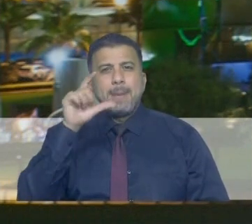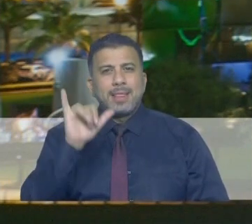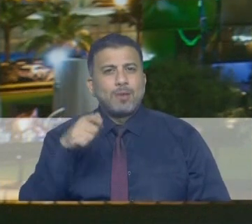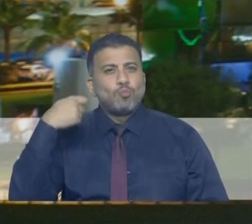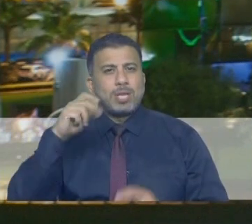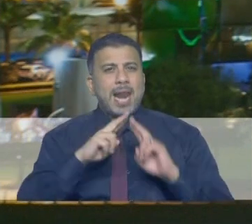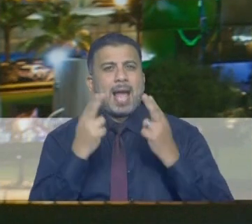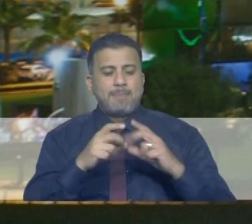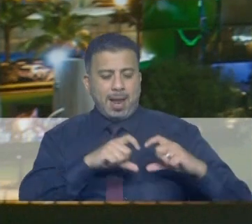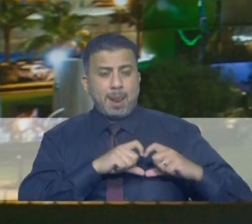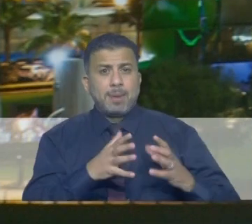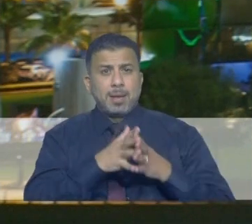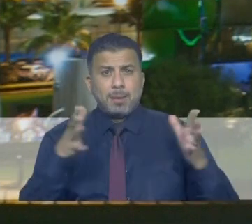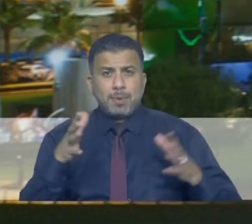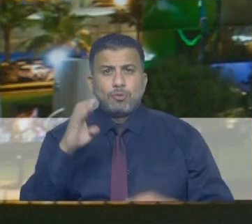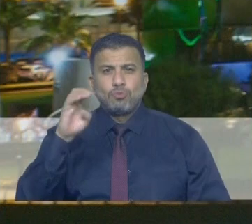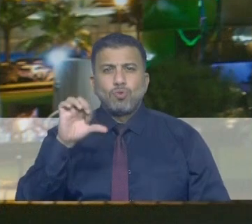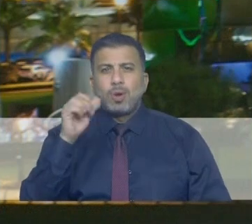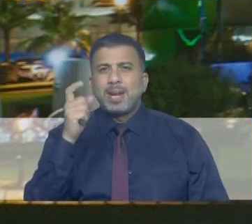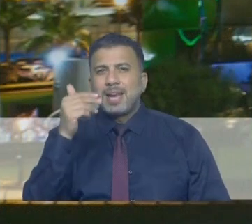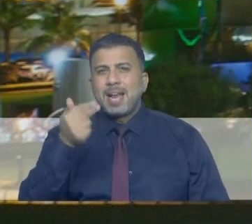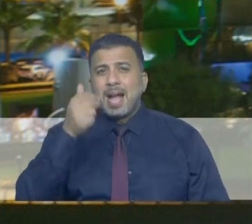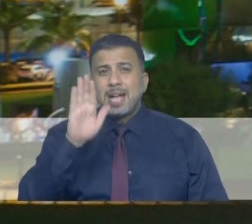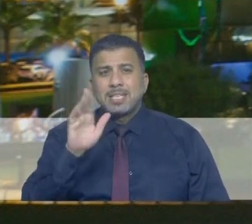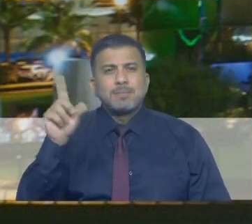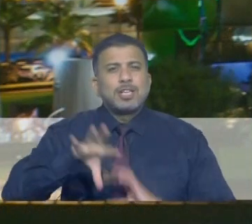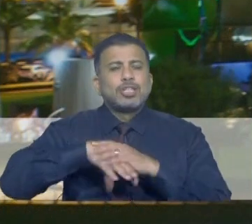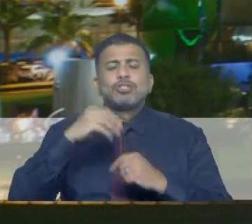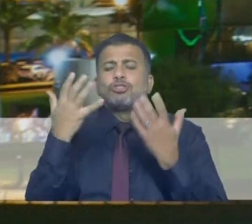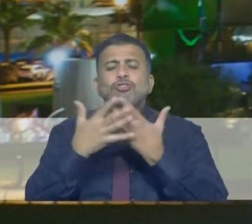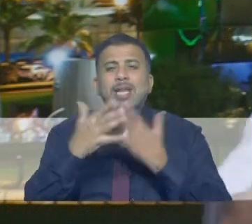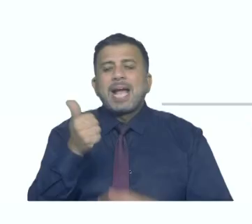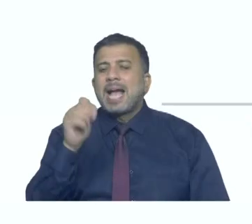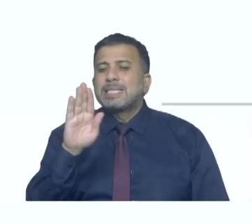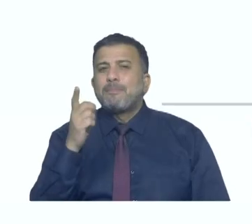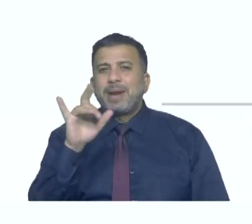الكبير وجون ريغاس الرئيس التنفيذي لشركة إسبري.